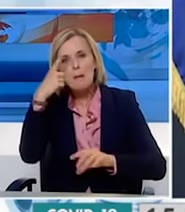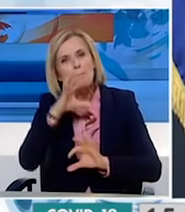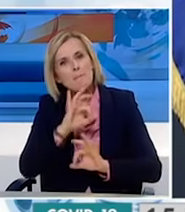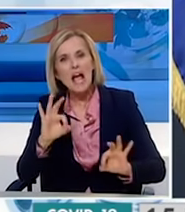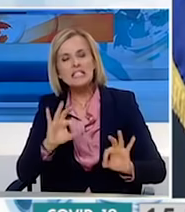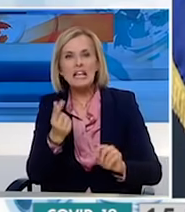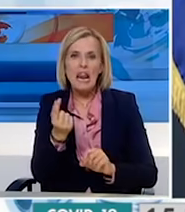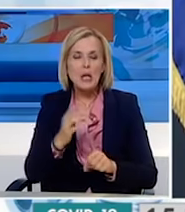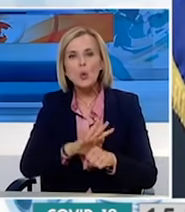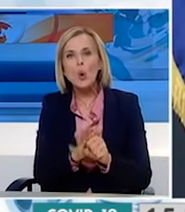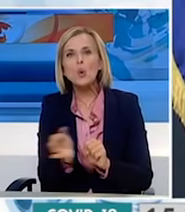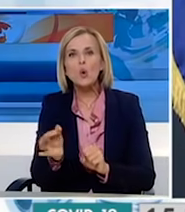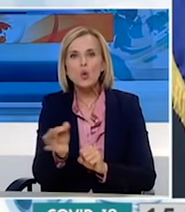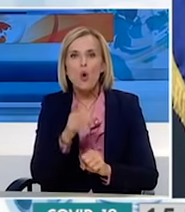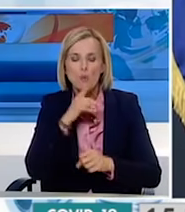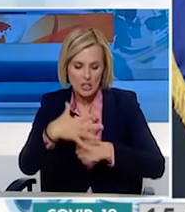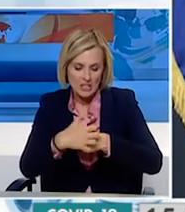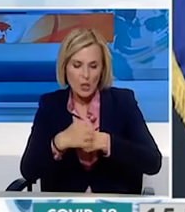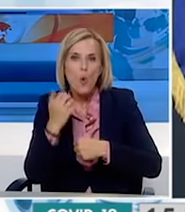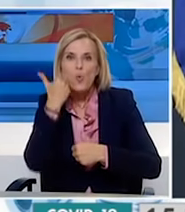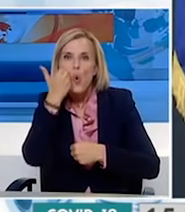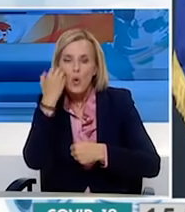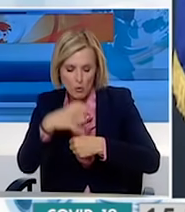και σημεία, όπως το εξάνθημα, ο πυρετός.